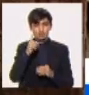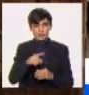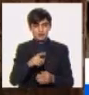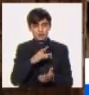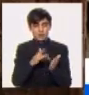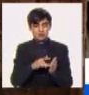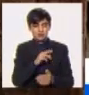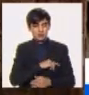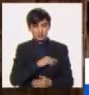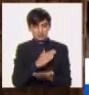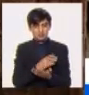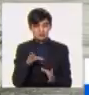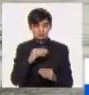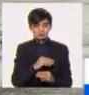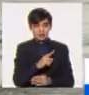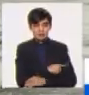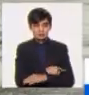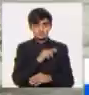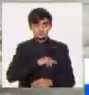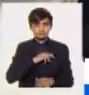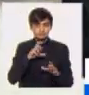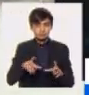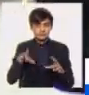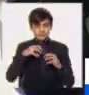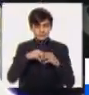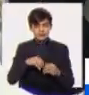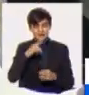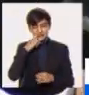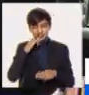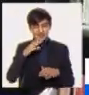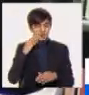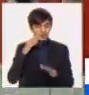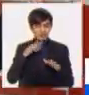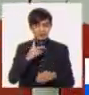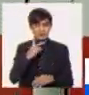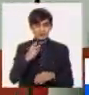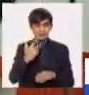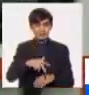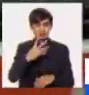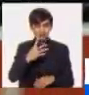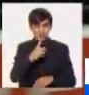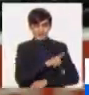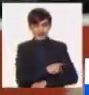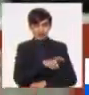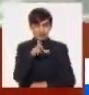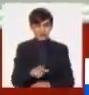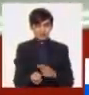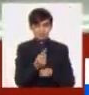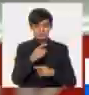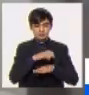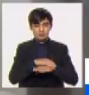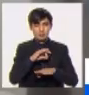қызметкерлері. Көпбейінді клиникалық аурухана қызметкерлерін қосқанда жалпы саны Алматыда 234 медицина қызметкерлерінен COVID-19